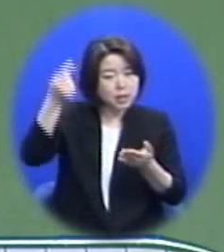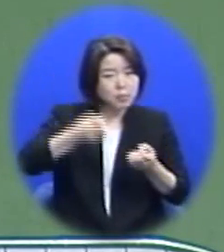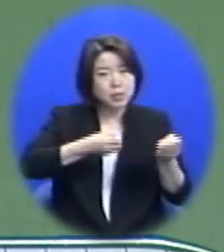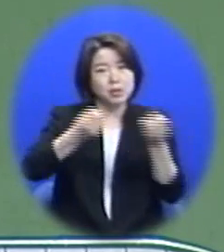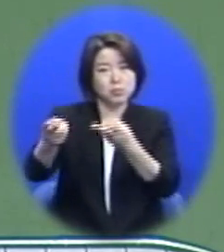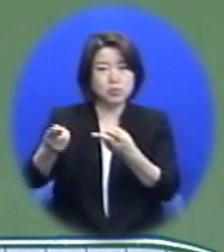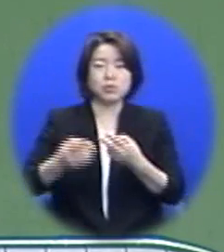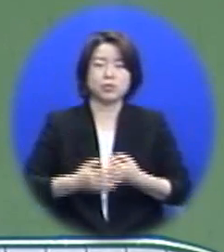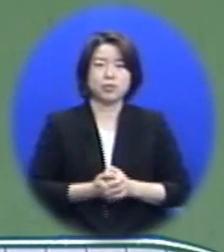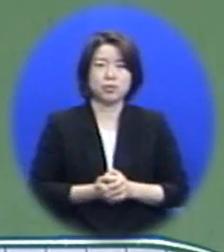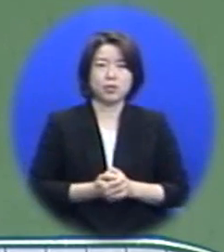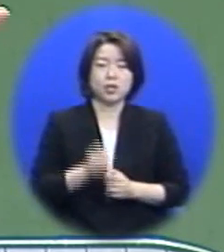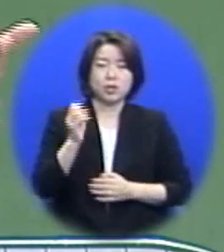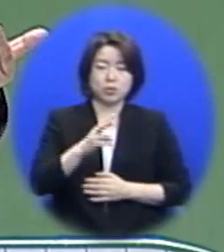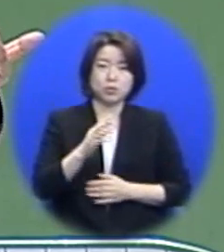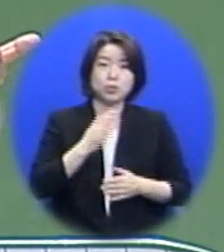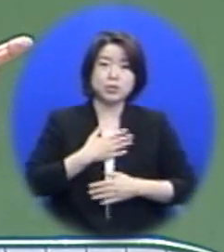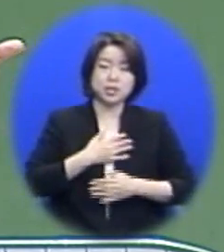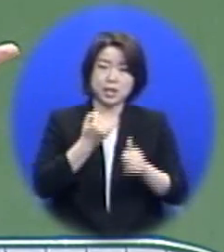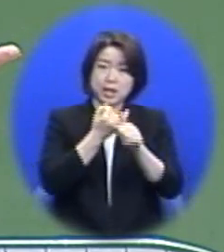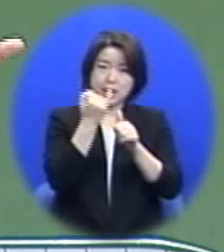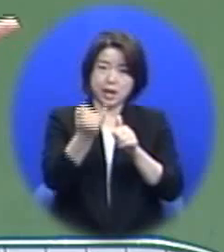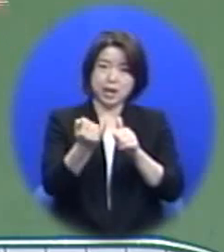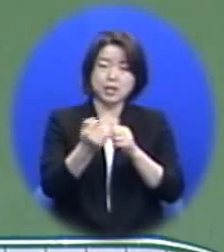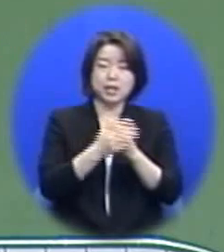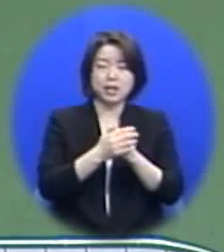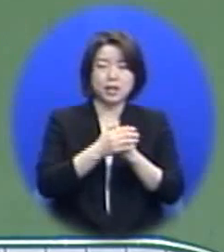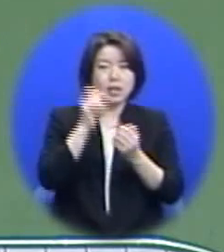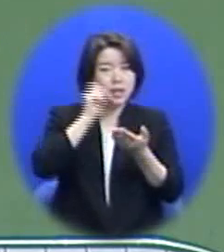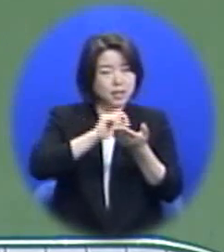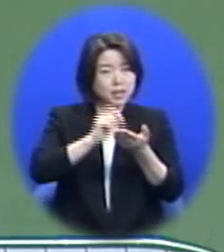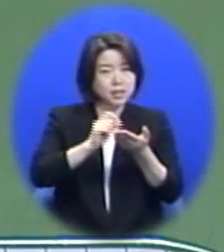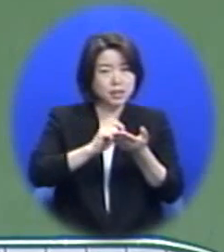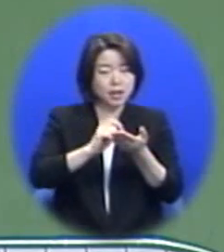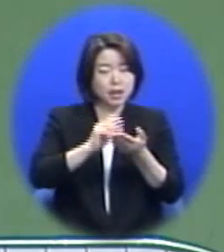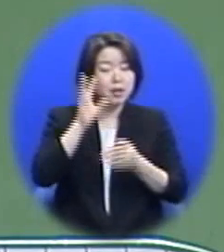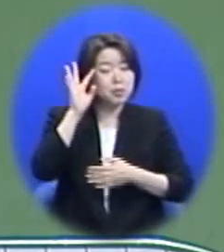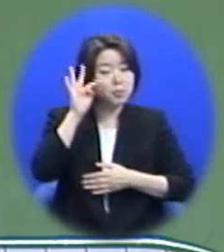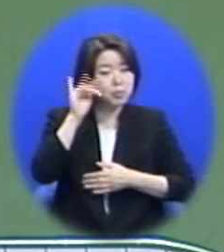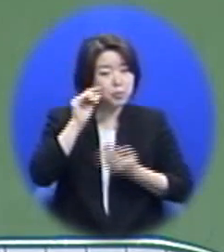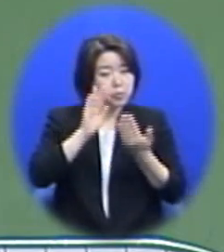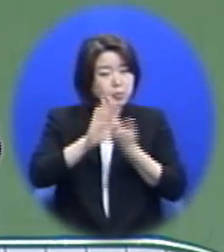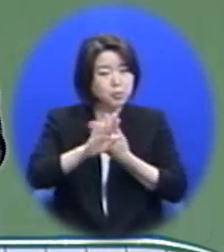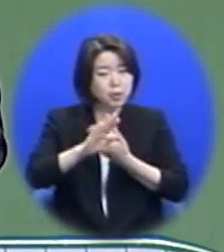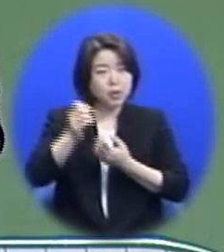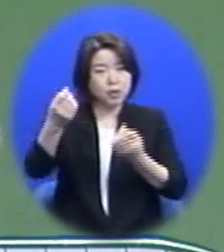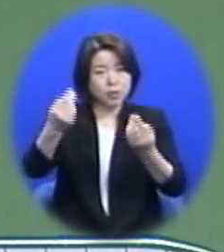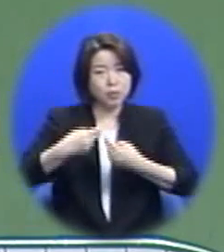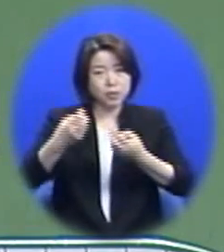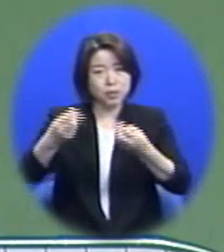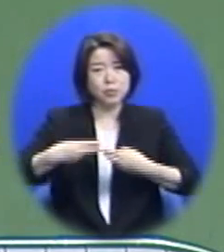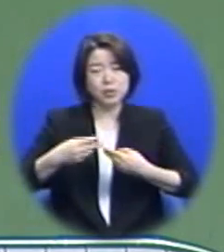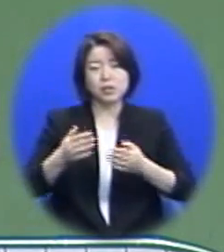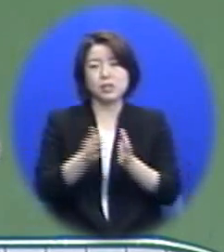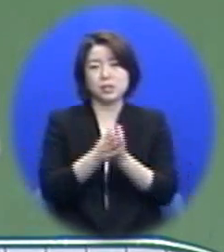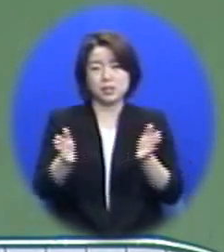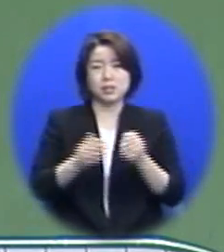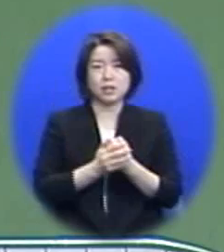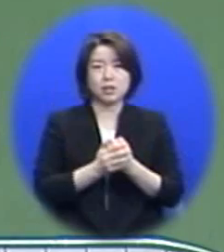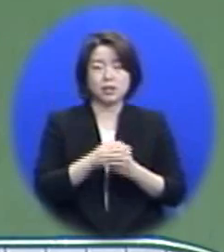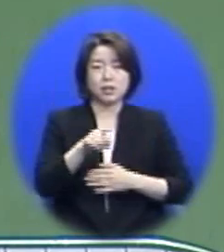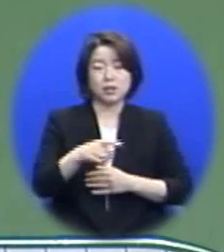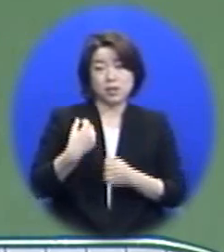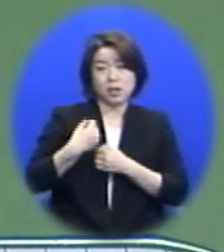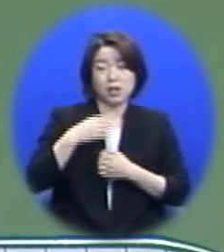붙였습니다 그리고 제 아내의 일기가 그 며칠 뒤에 계속 오기 시작했습니다 저희들은 그렇게 군